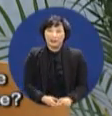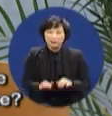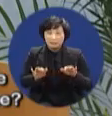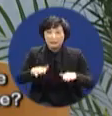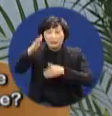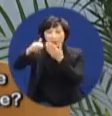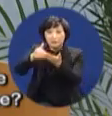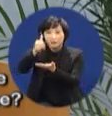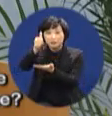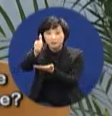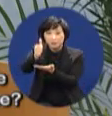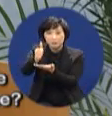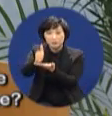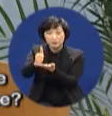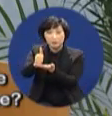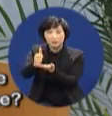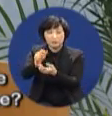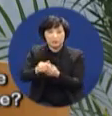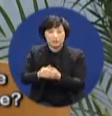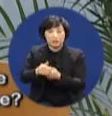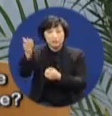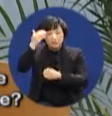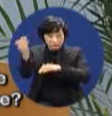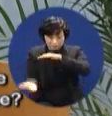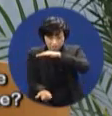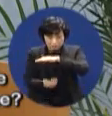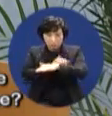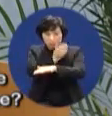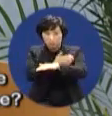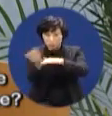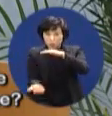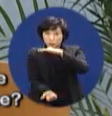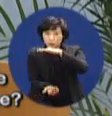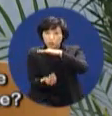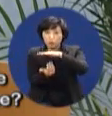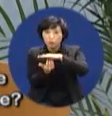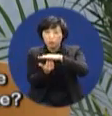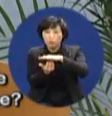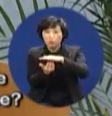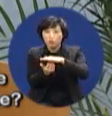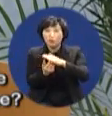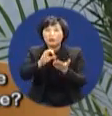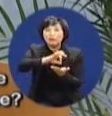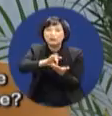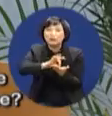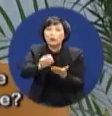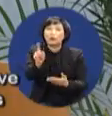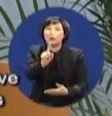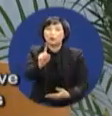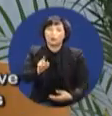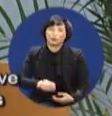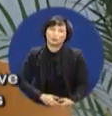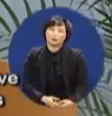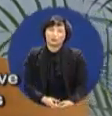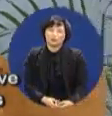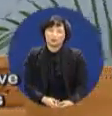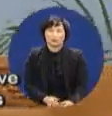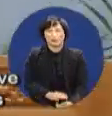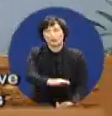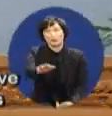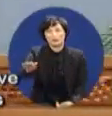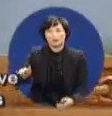그런데 하나님은 그 존재하시고 전능하심을 어디다 사용했느냐,